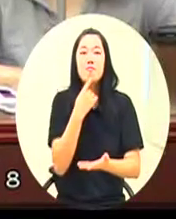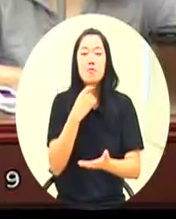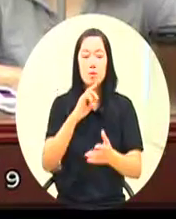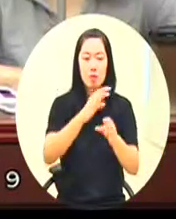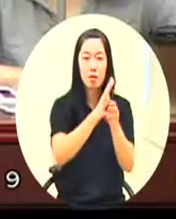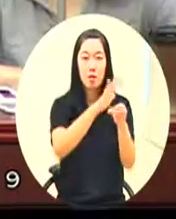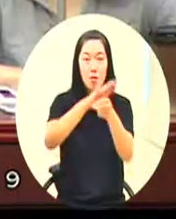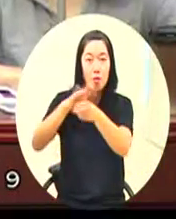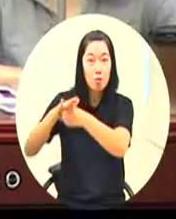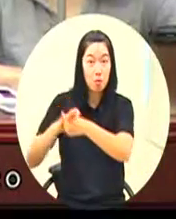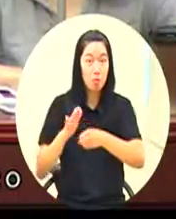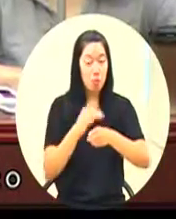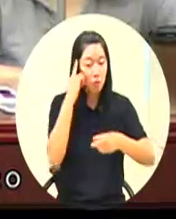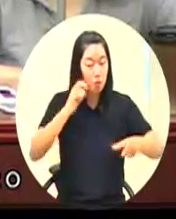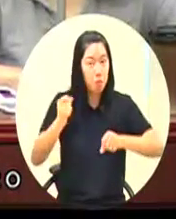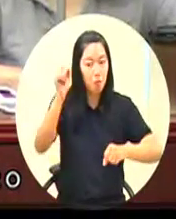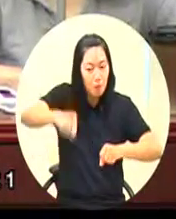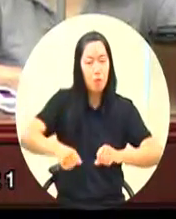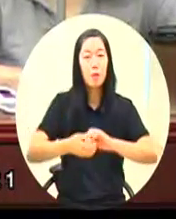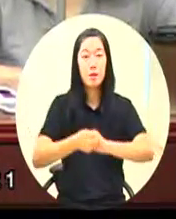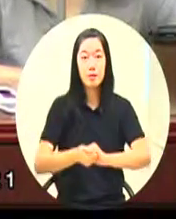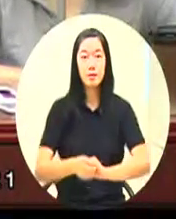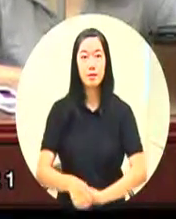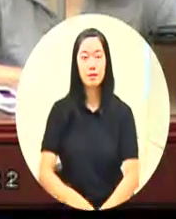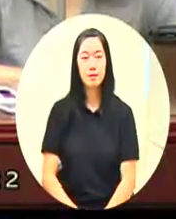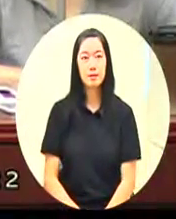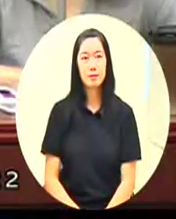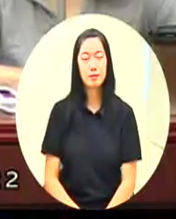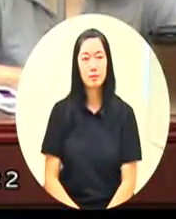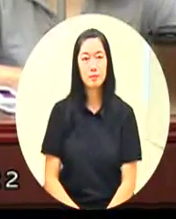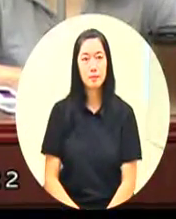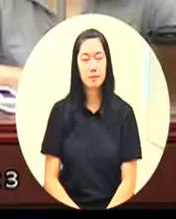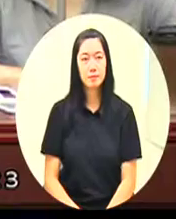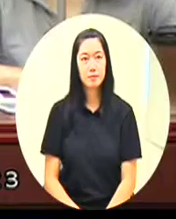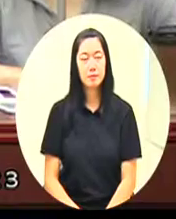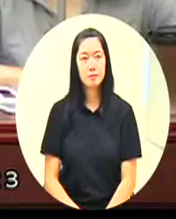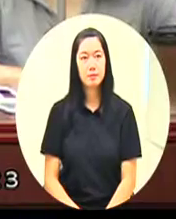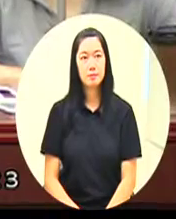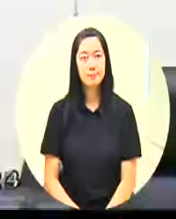了。那我们现在是。